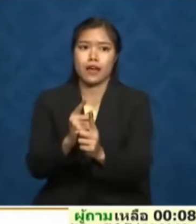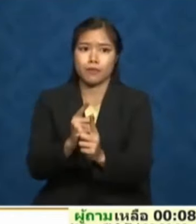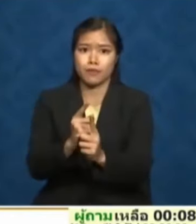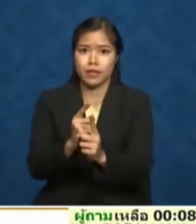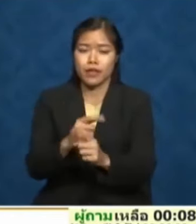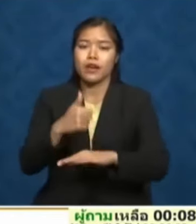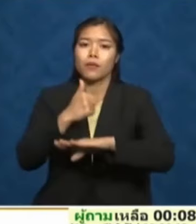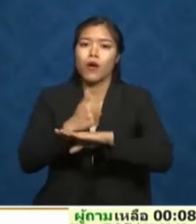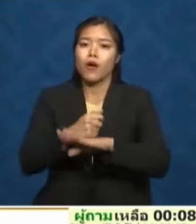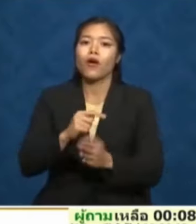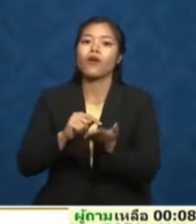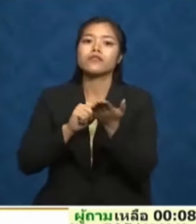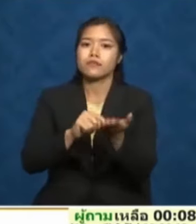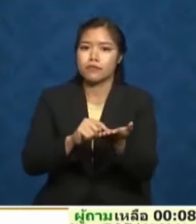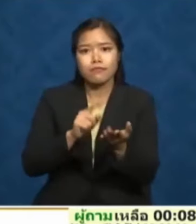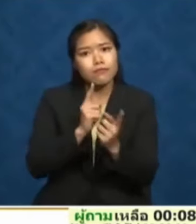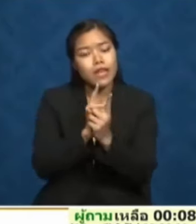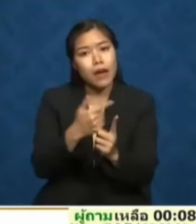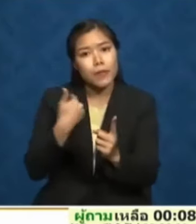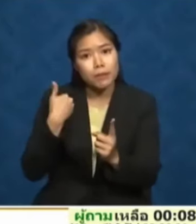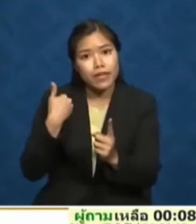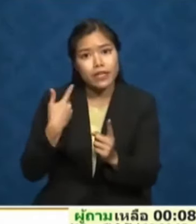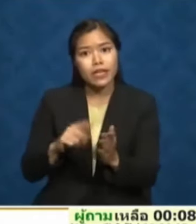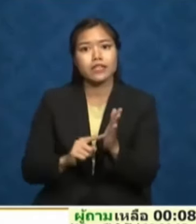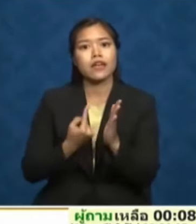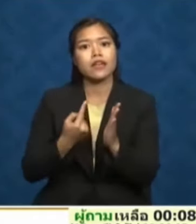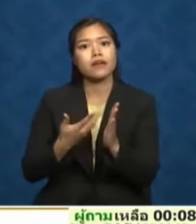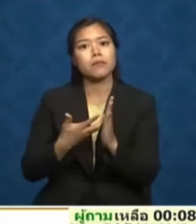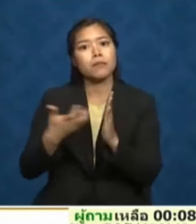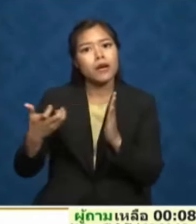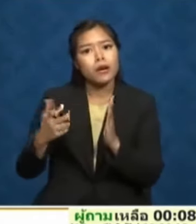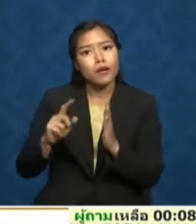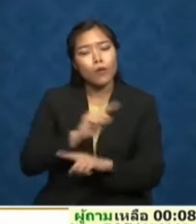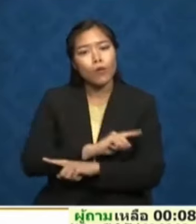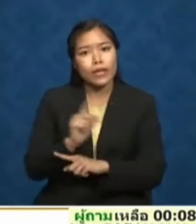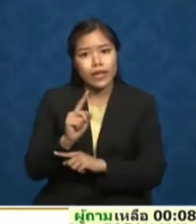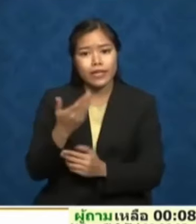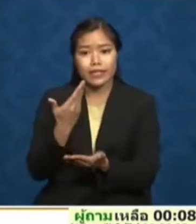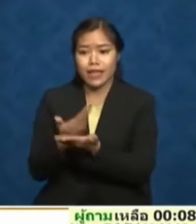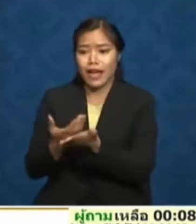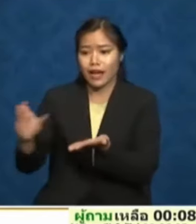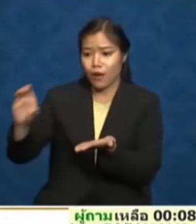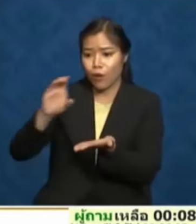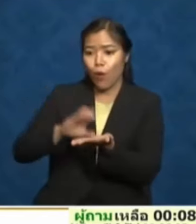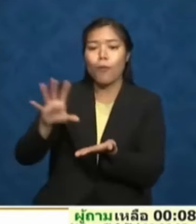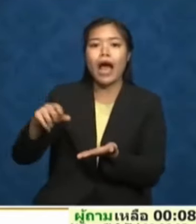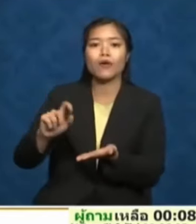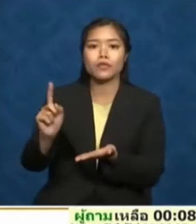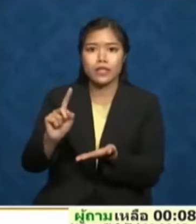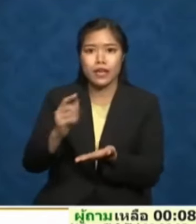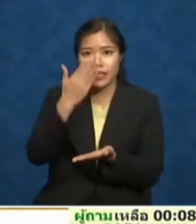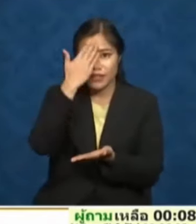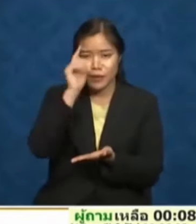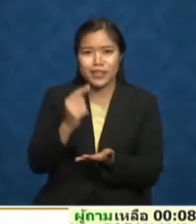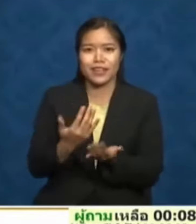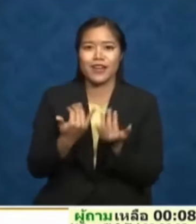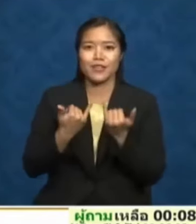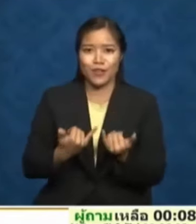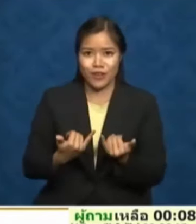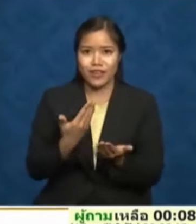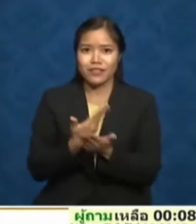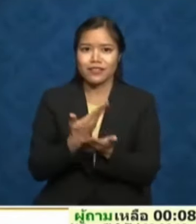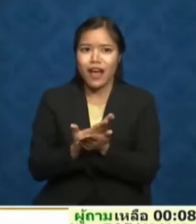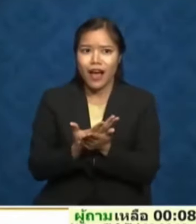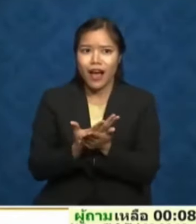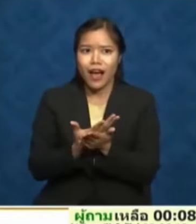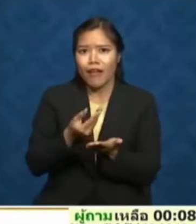13ได้เสนอหรือไม่จะเริ่มเปิกจ่ายได้เมื่อไหร่และแหล่งงบประมาณมาจากที่ใดเพราะปัจจุบันเนี่ยค่ะเงินเหลือ